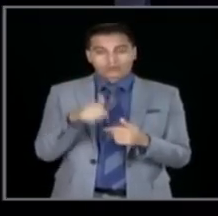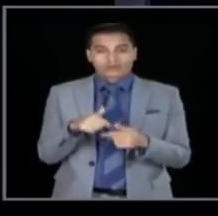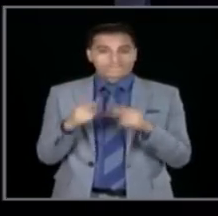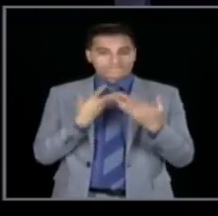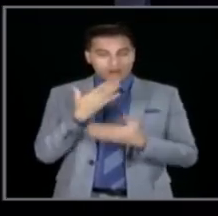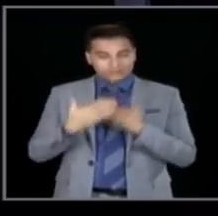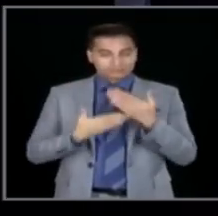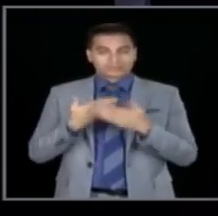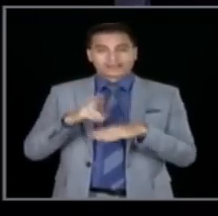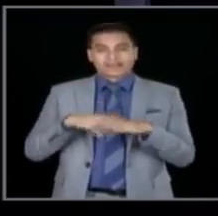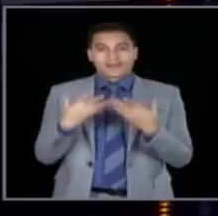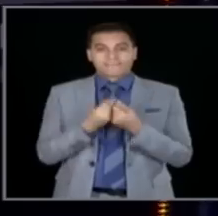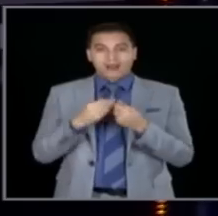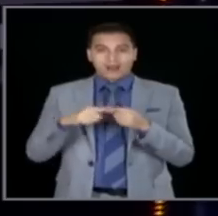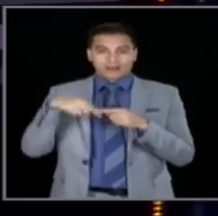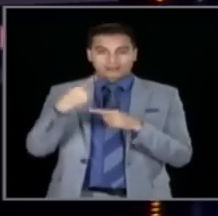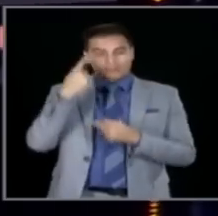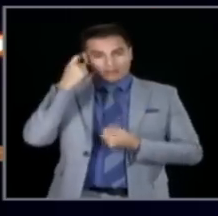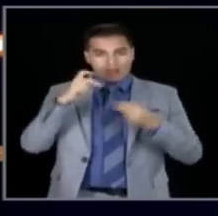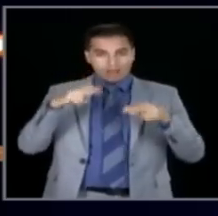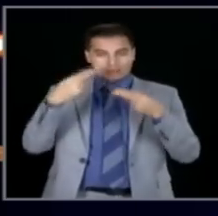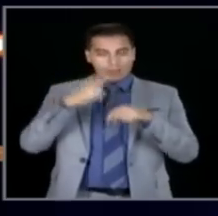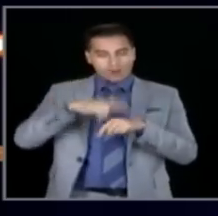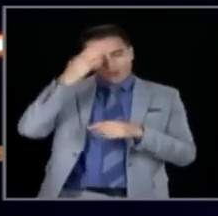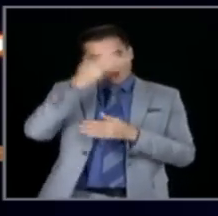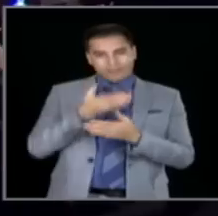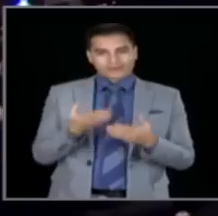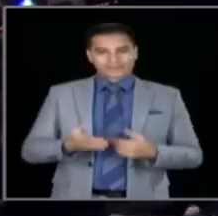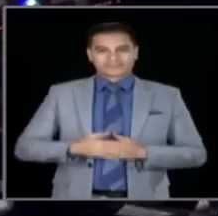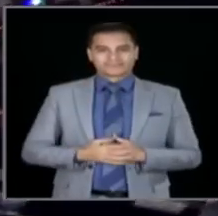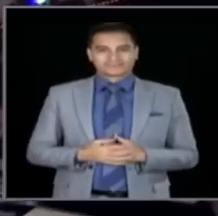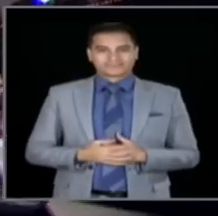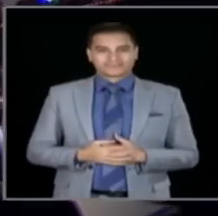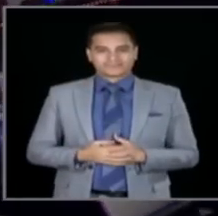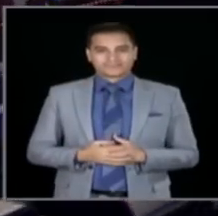هنخرج فاصل وهنرجع مرة تانية مع تحت الضغط والعباقرة.